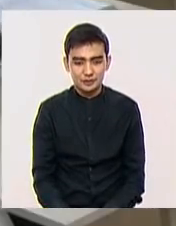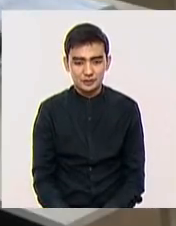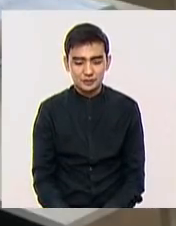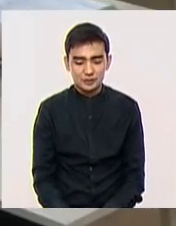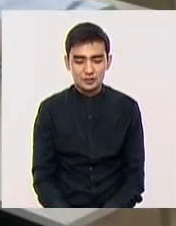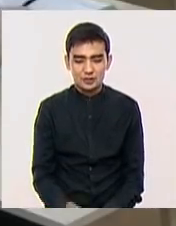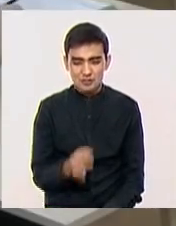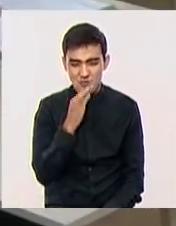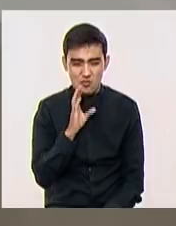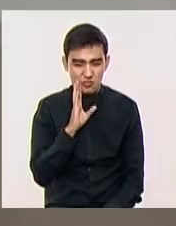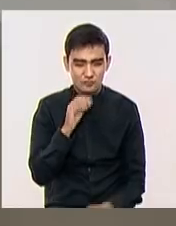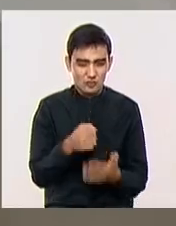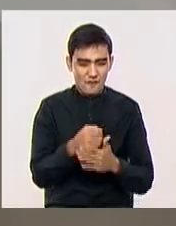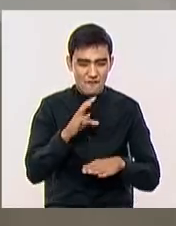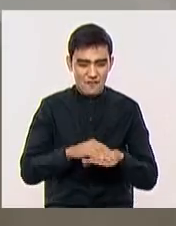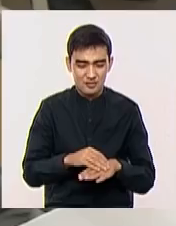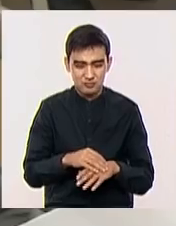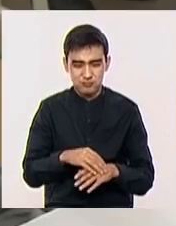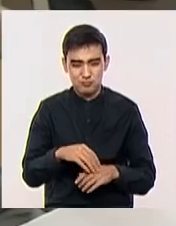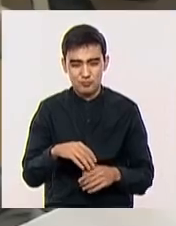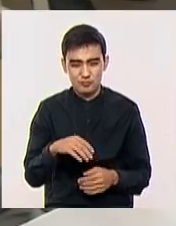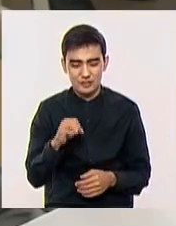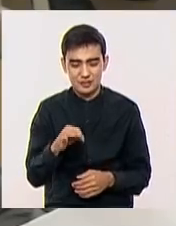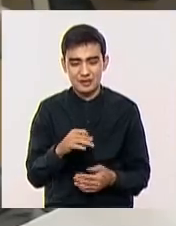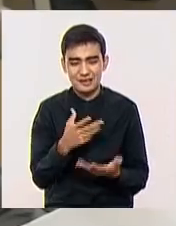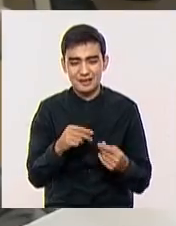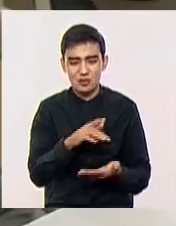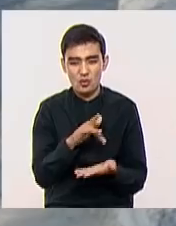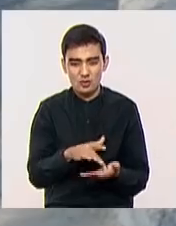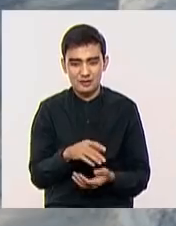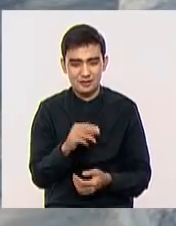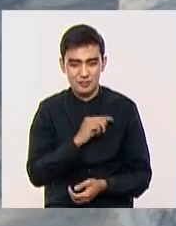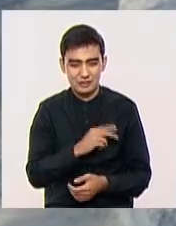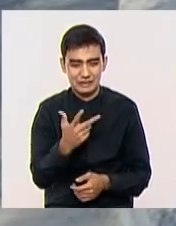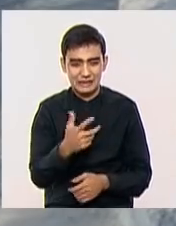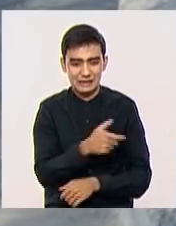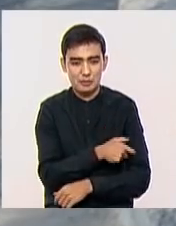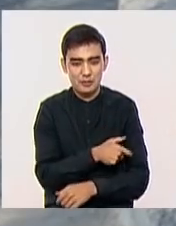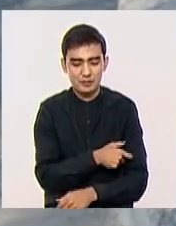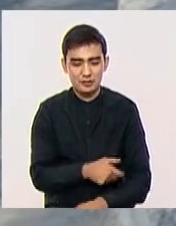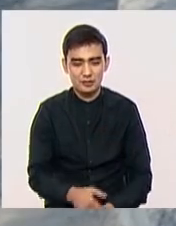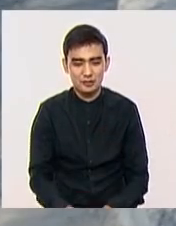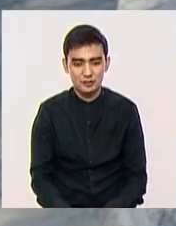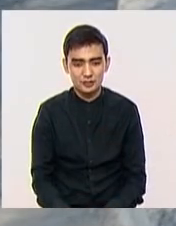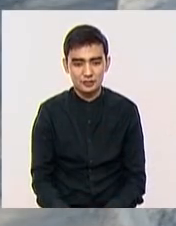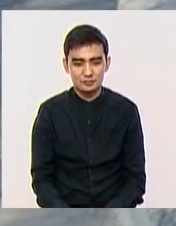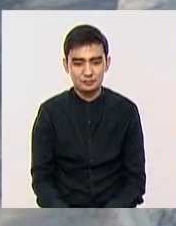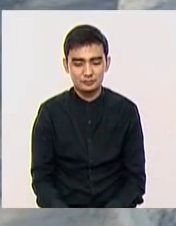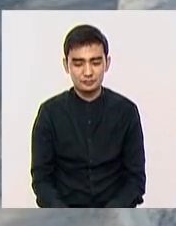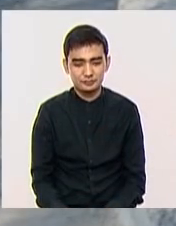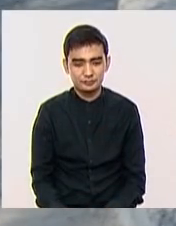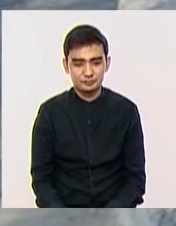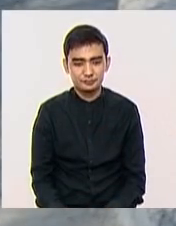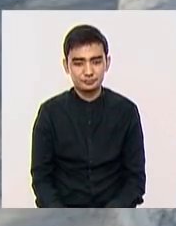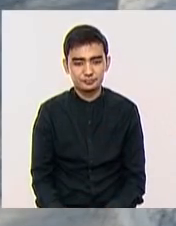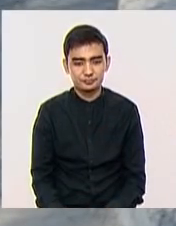С раннего утра до позднего вечера. В каких городах дети учатся в три смены? Малыши, они больше 45 минут не могут есть. В обед